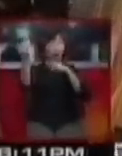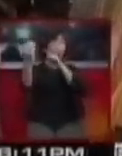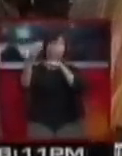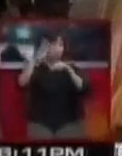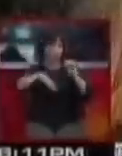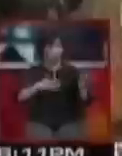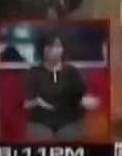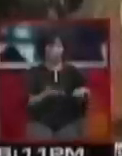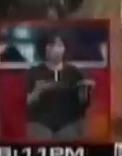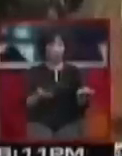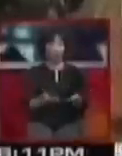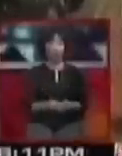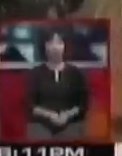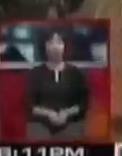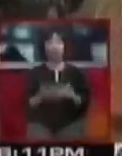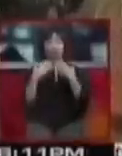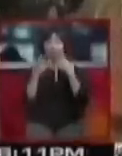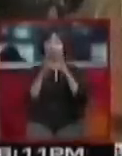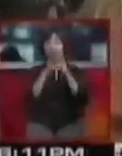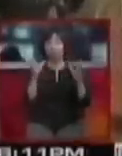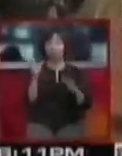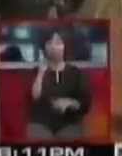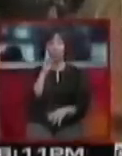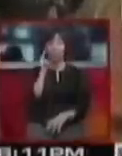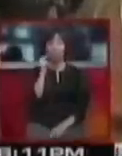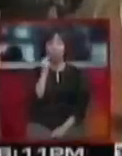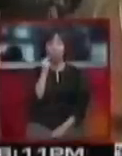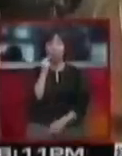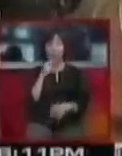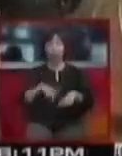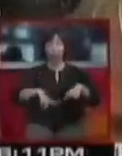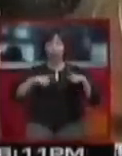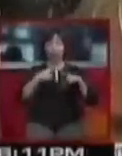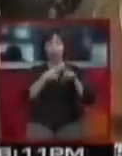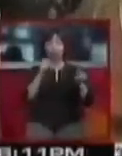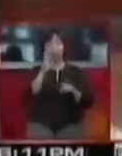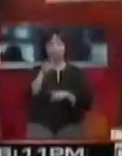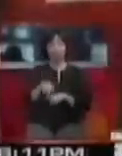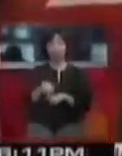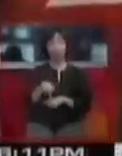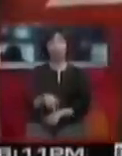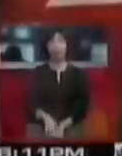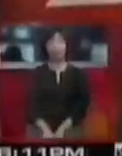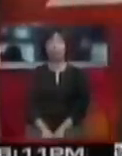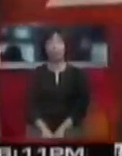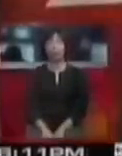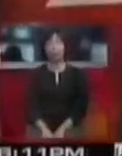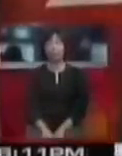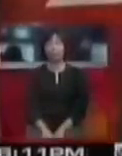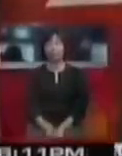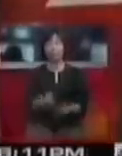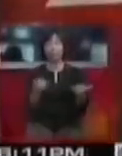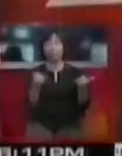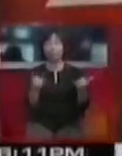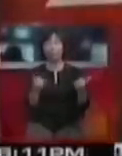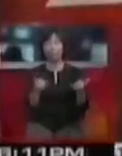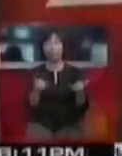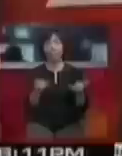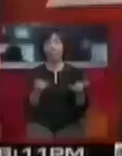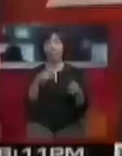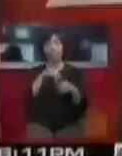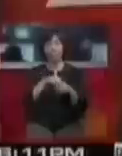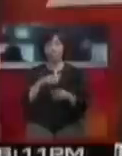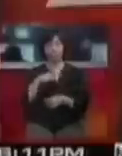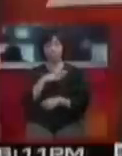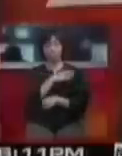media. Cheryl? Maraming salamat, Roy Sasnagit, nagulat live mula sa Batasang Pambansa. Samantala, kung sa loob